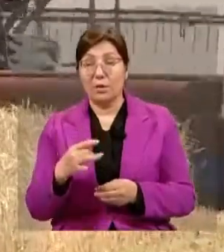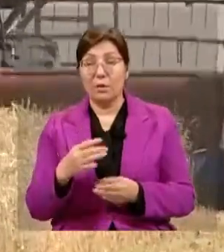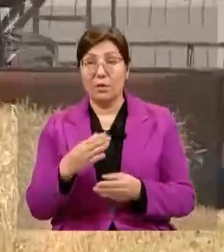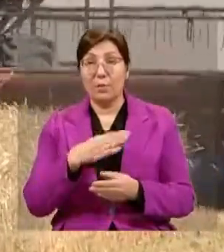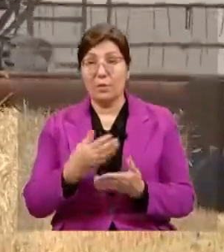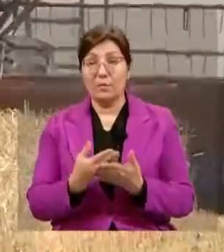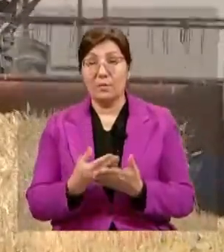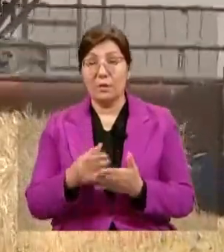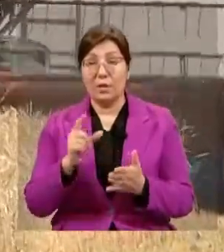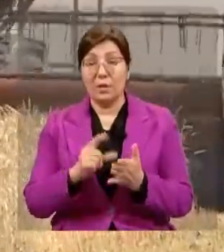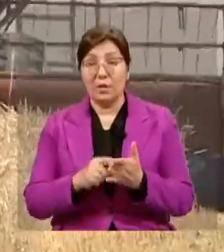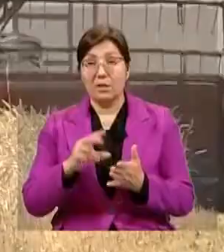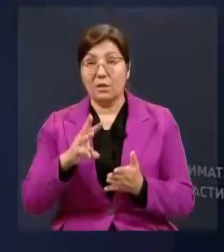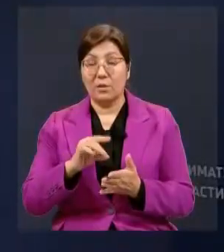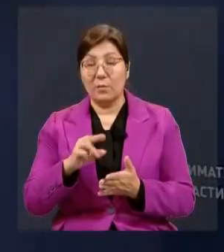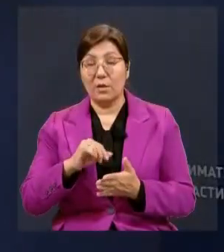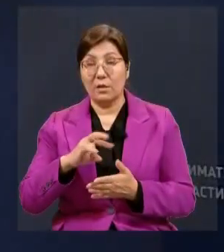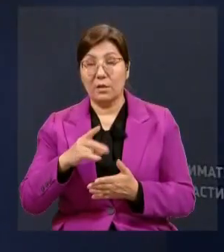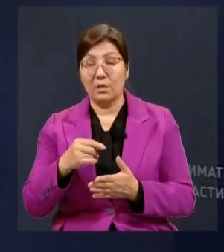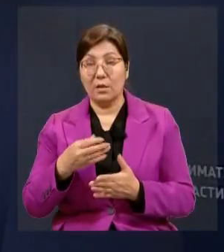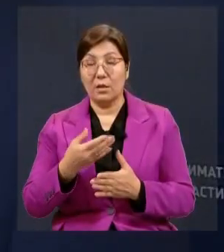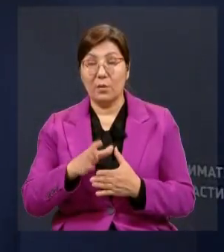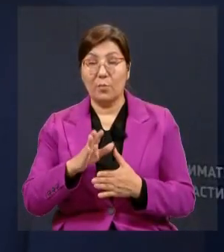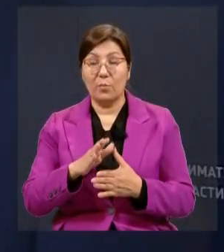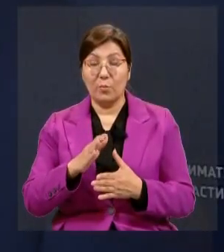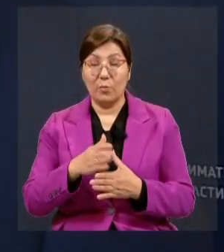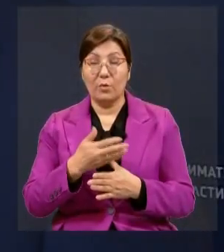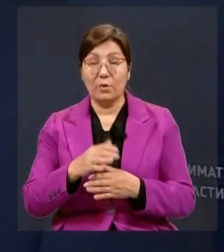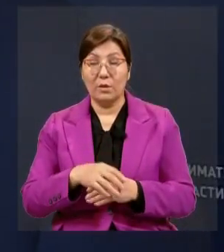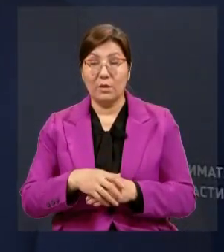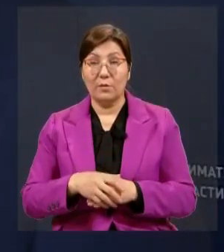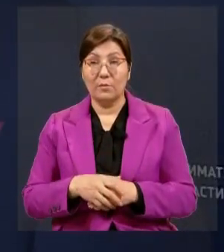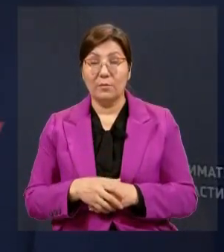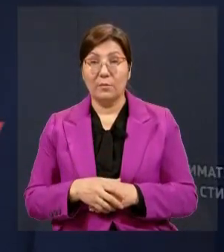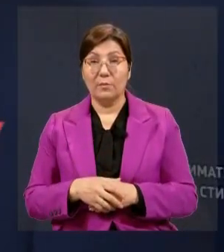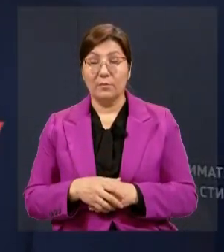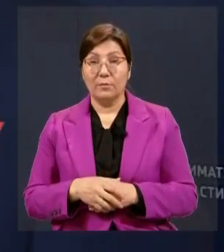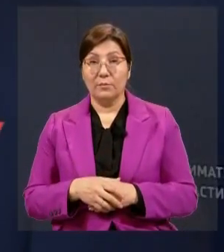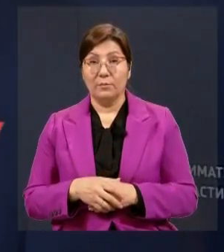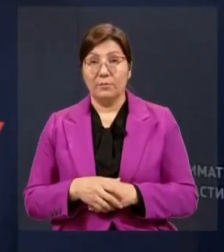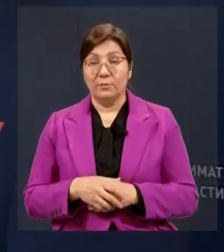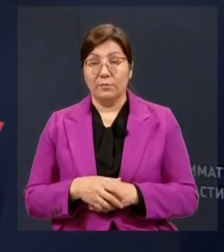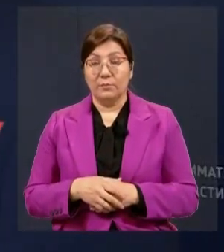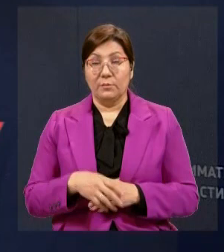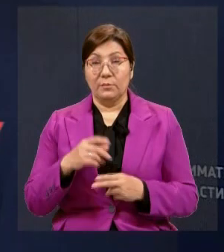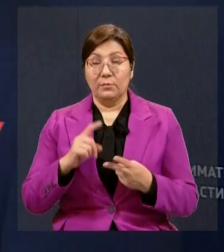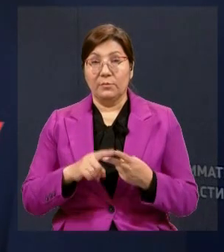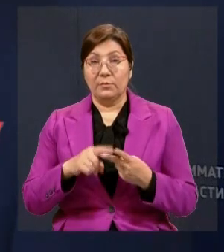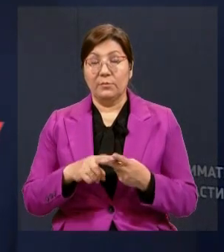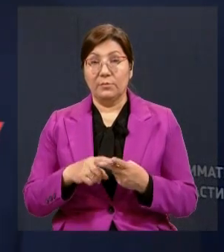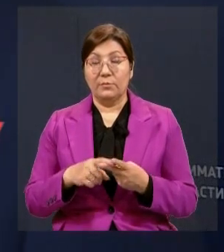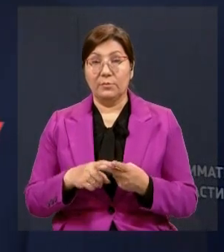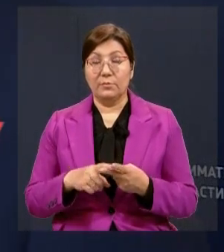жұмыстарына барлығы 7 миллиард теңге бөлінді. Ендігі жылға да үлкен қаржылар жоспарланған осы бағытта. Екінші айтып кететін мәселе